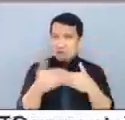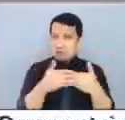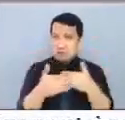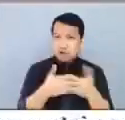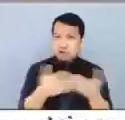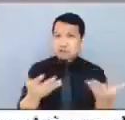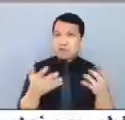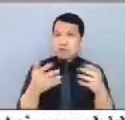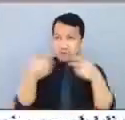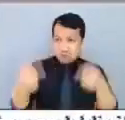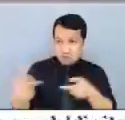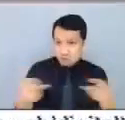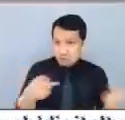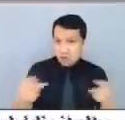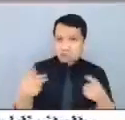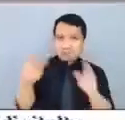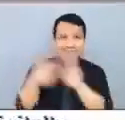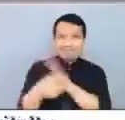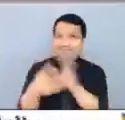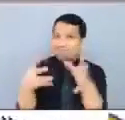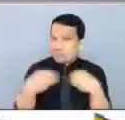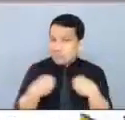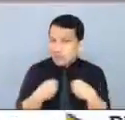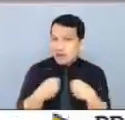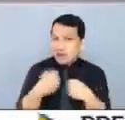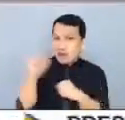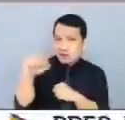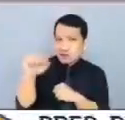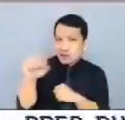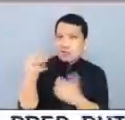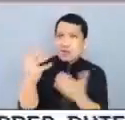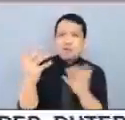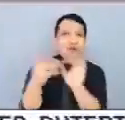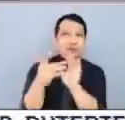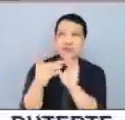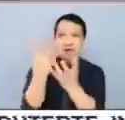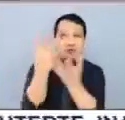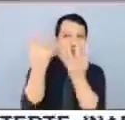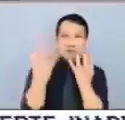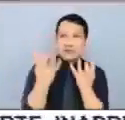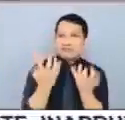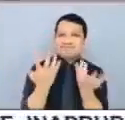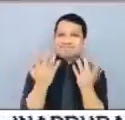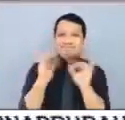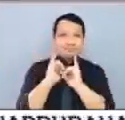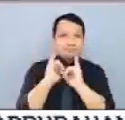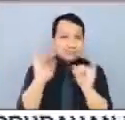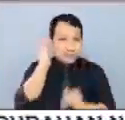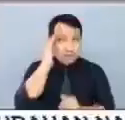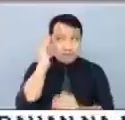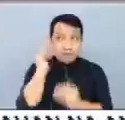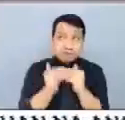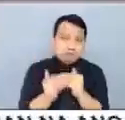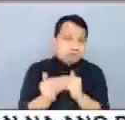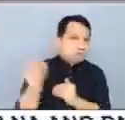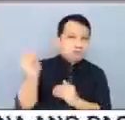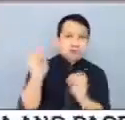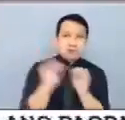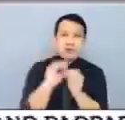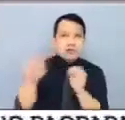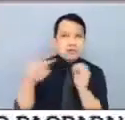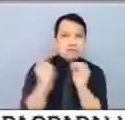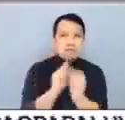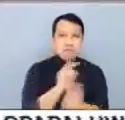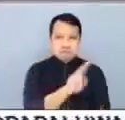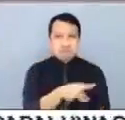kaming congressman, not important in our politics, sa national ha, sa president ha, not